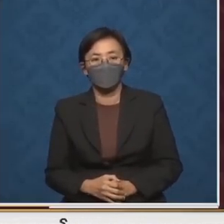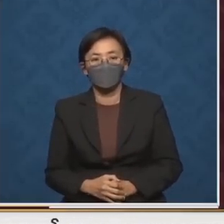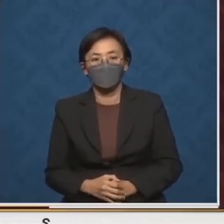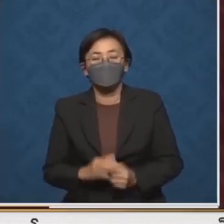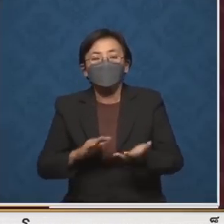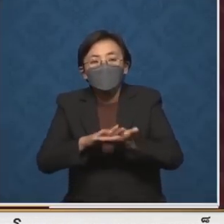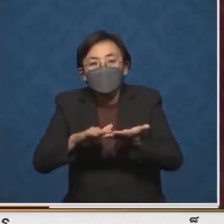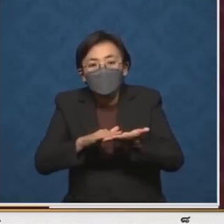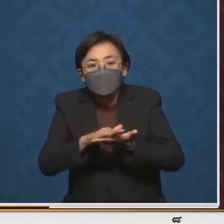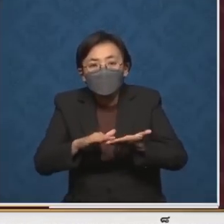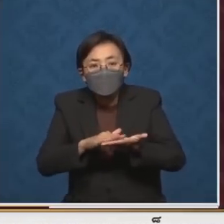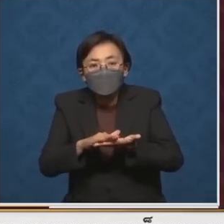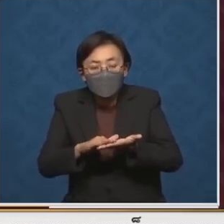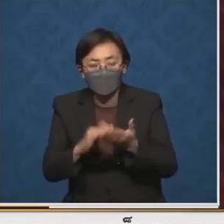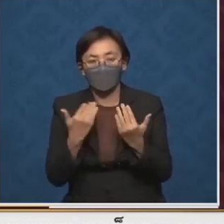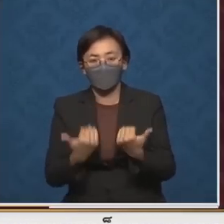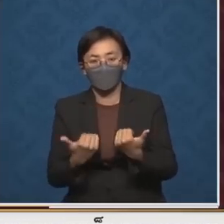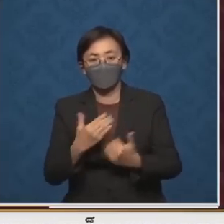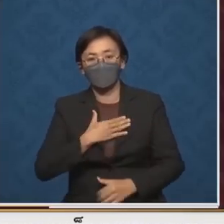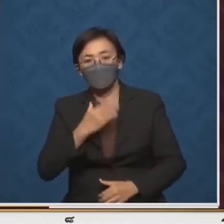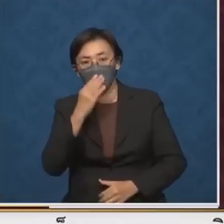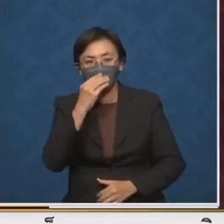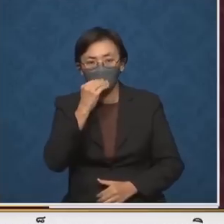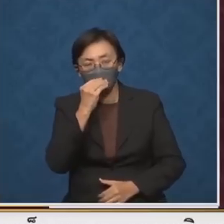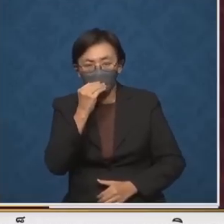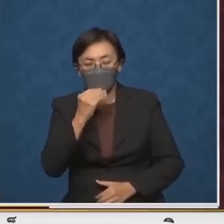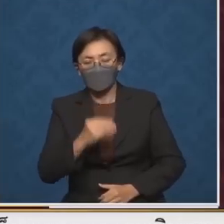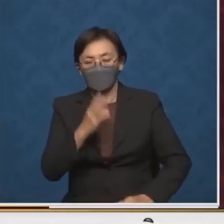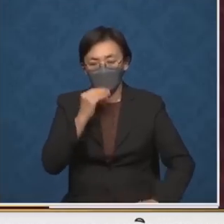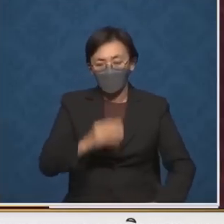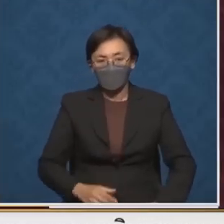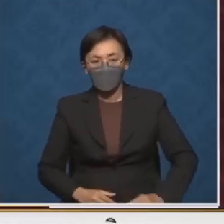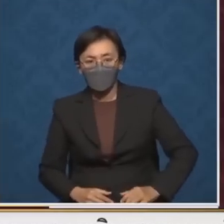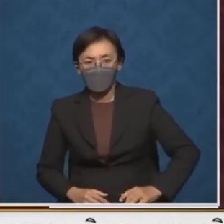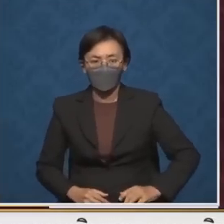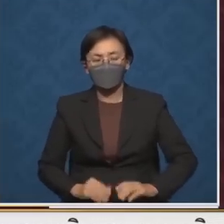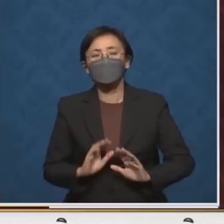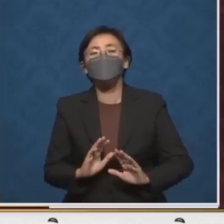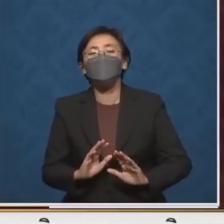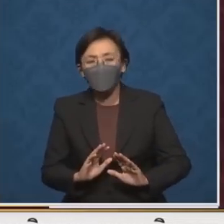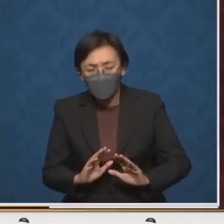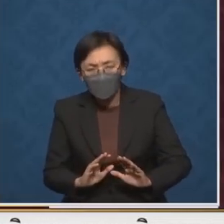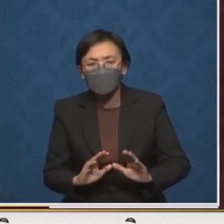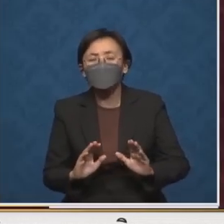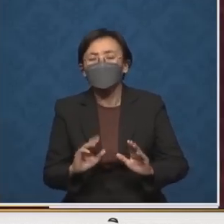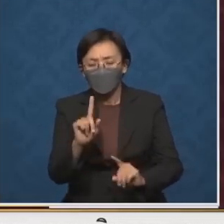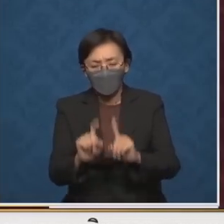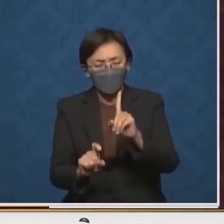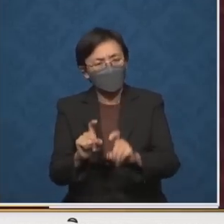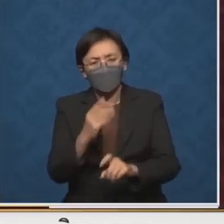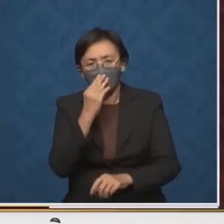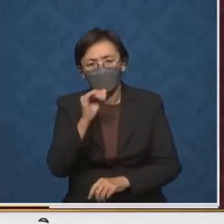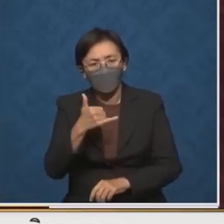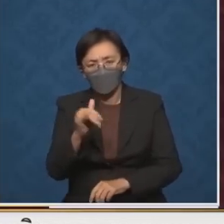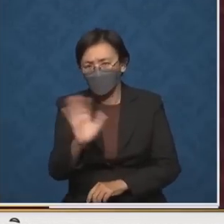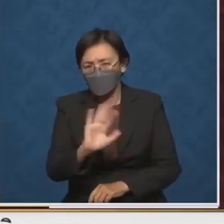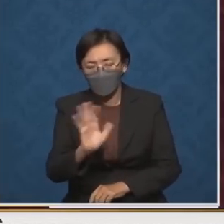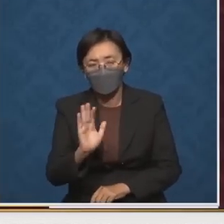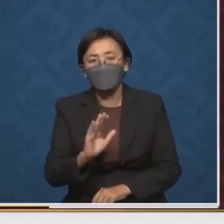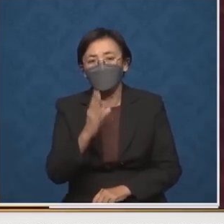ขอโทษนะครับวันนี้ผมอาจจะพูดจาดูขึ้งขังแต่ความเป็นความตายเอามาลอเล่นไมได้เดดคาด